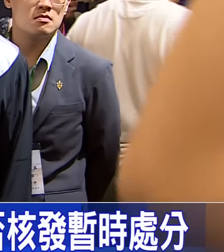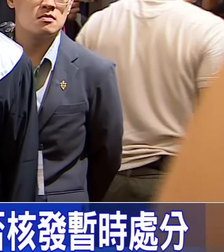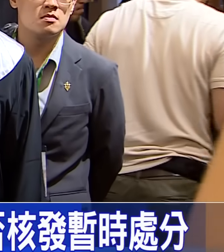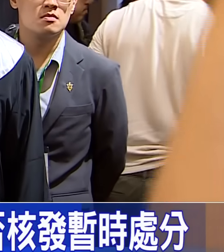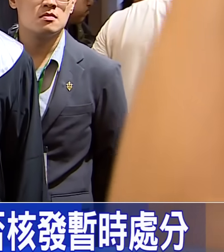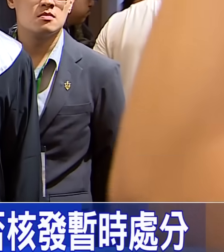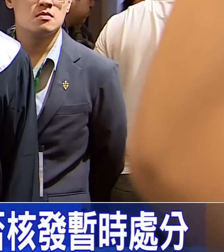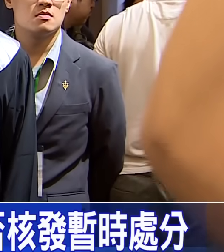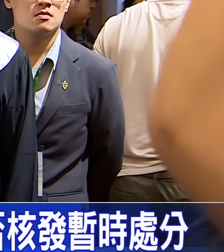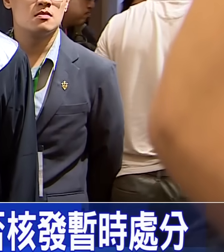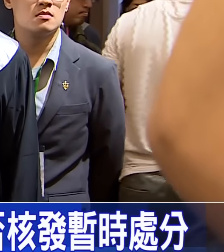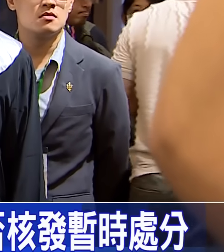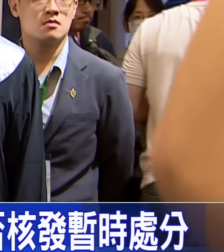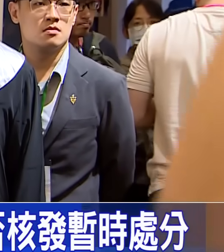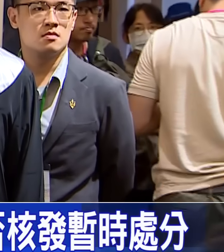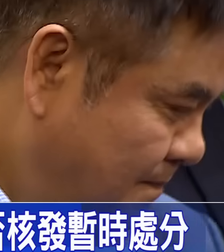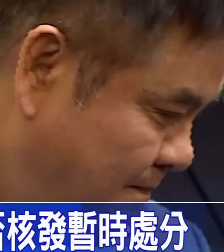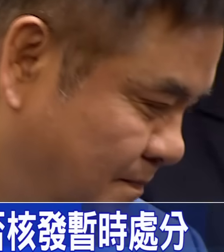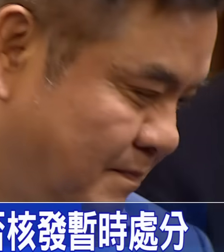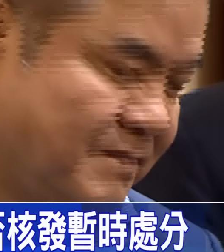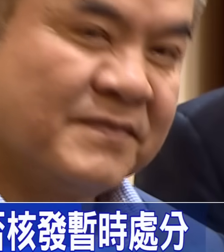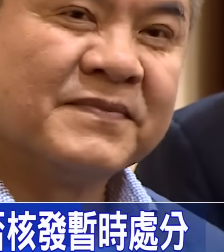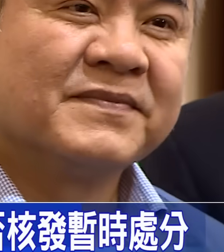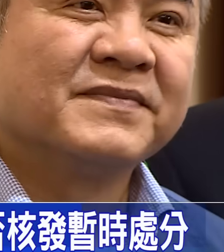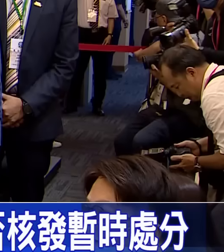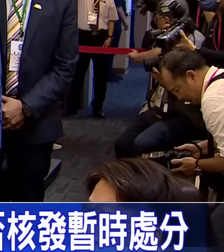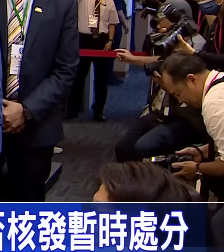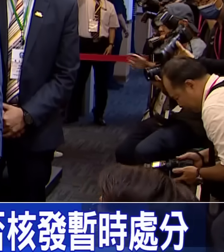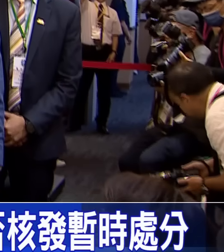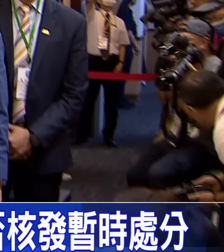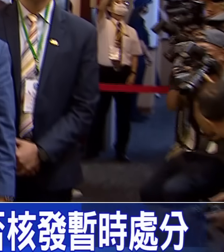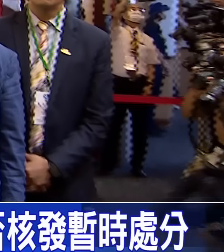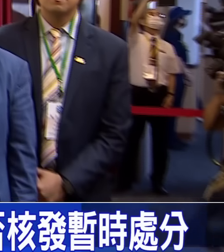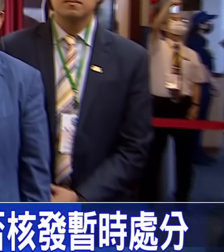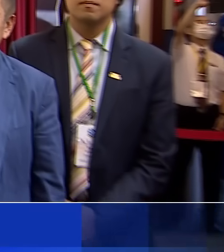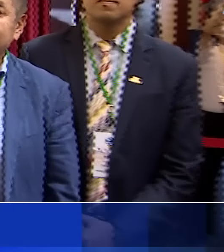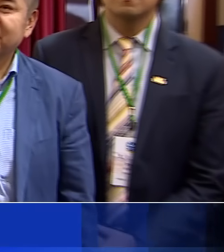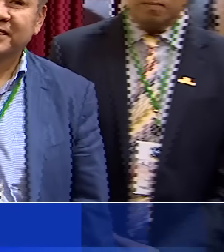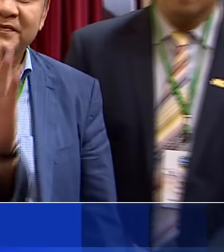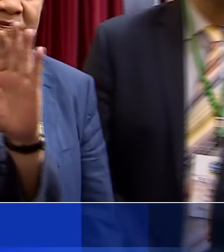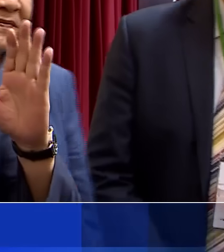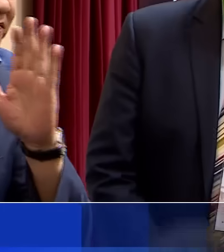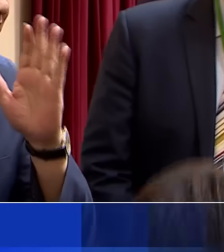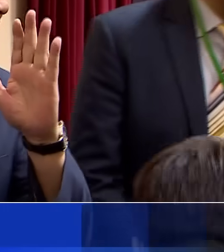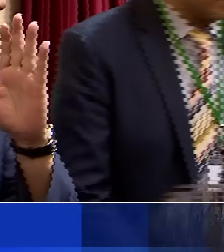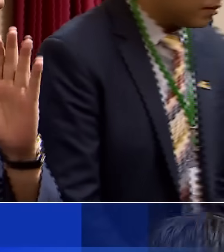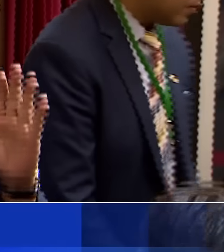裁定是否核发暂时处分，势必再掀场外政治攻防。记者张月达台北采访报道。